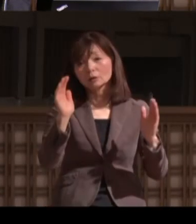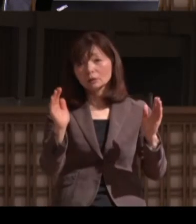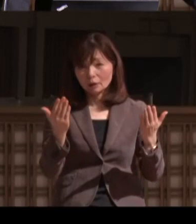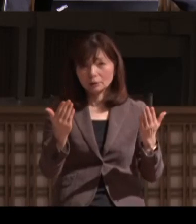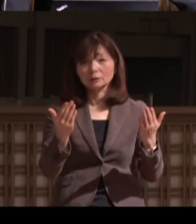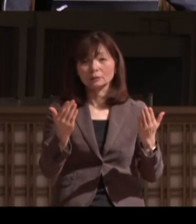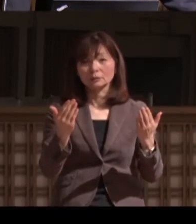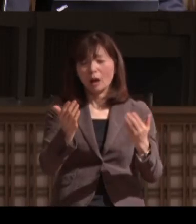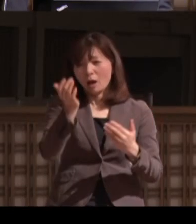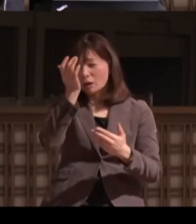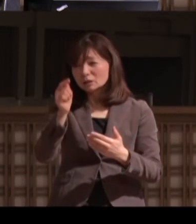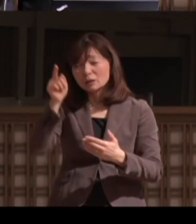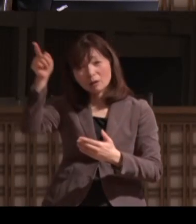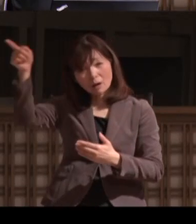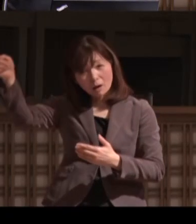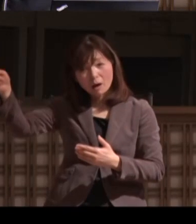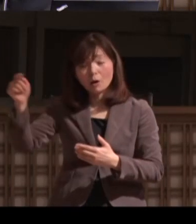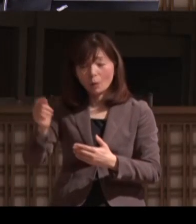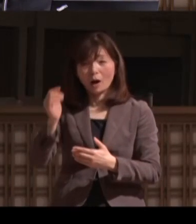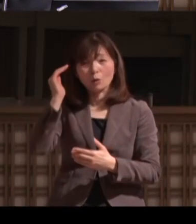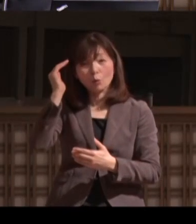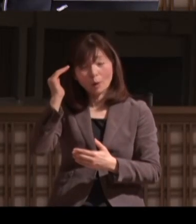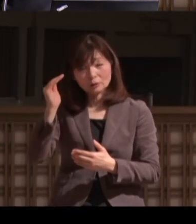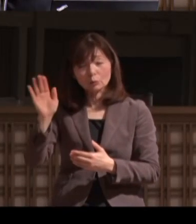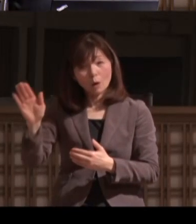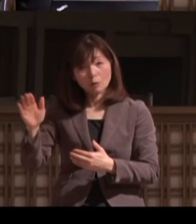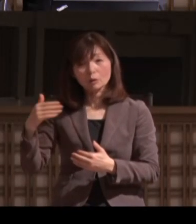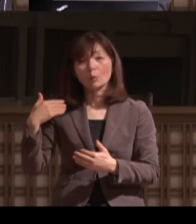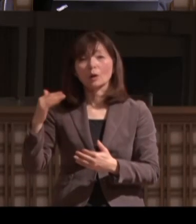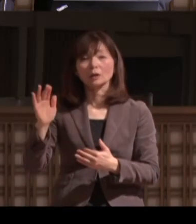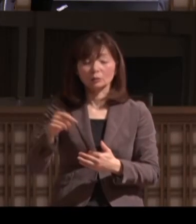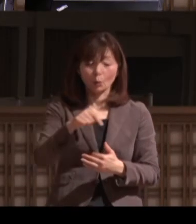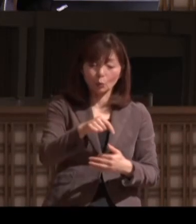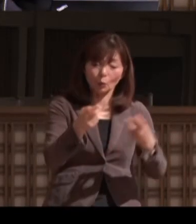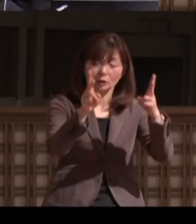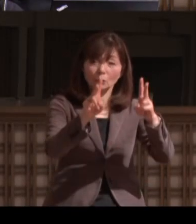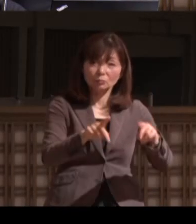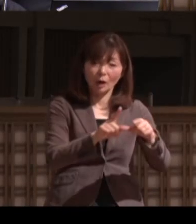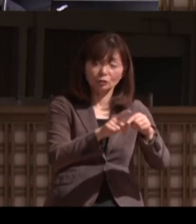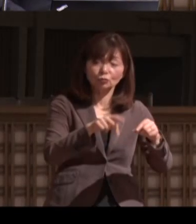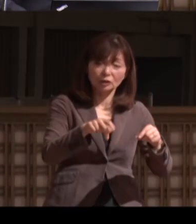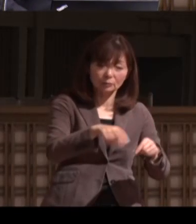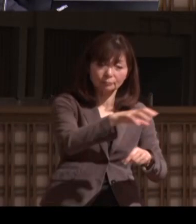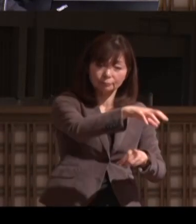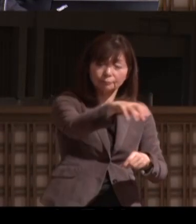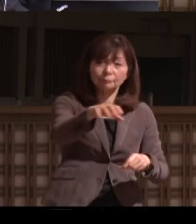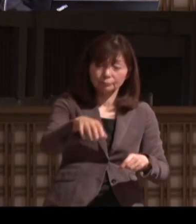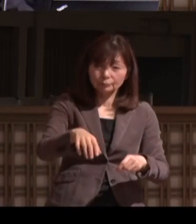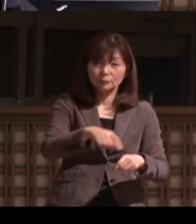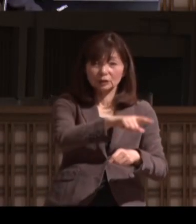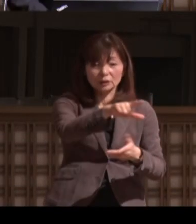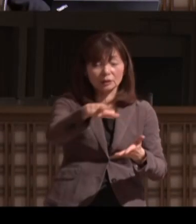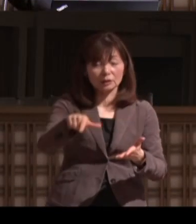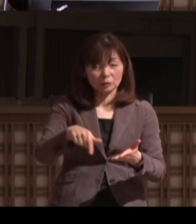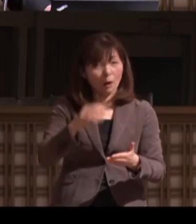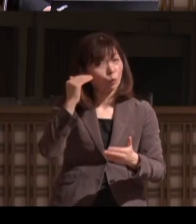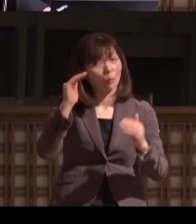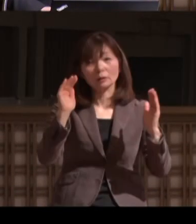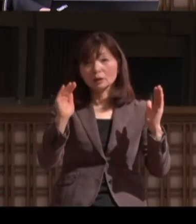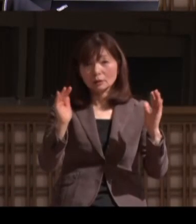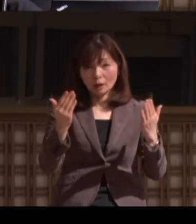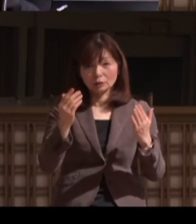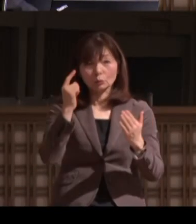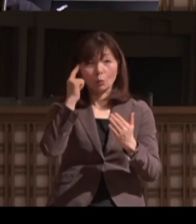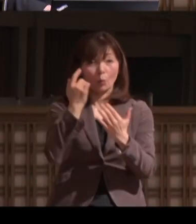田舎の方は困ってるかもしれないけど広島の中心部や多くの地域は困ってないんだとまこのように思わ